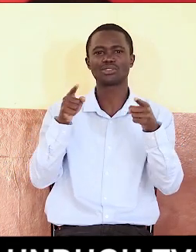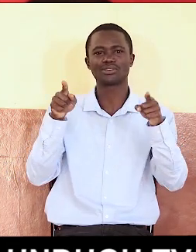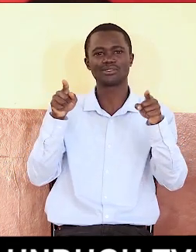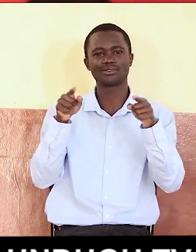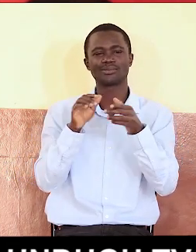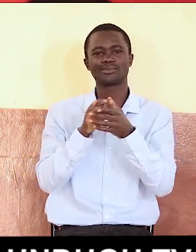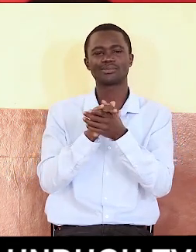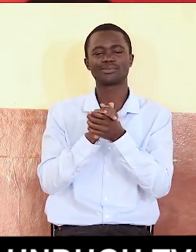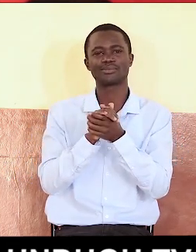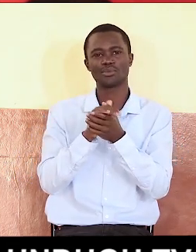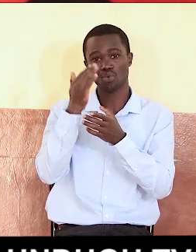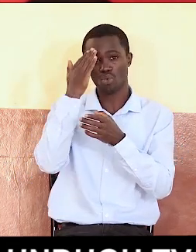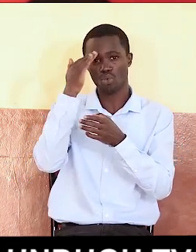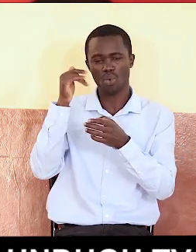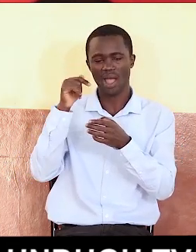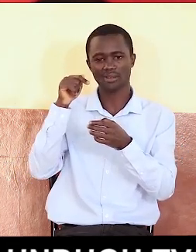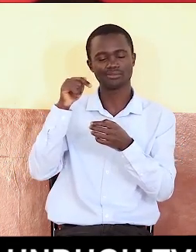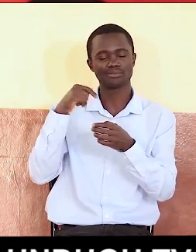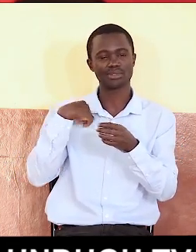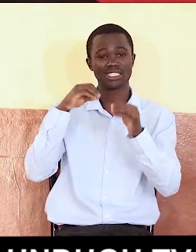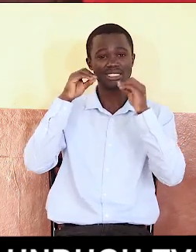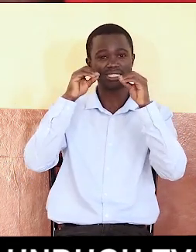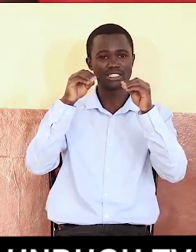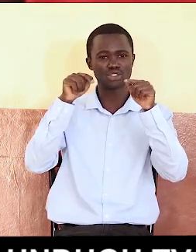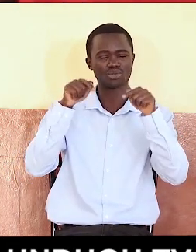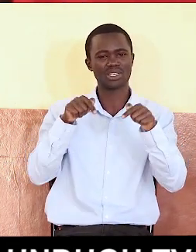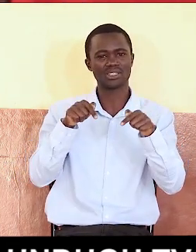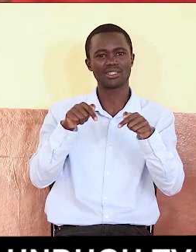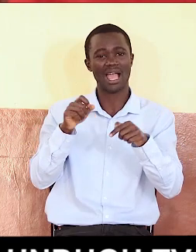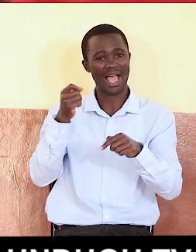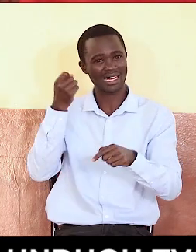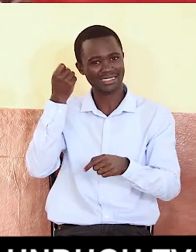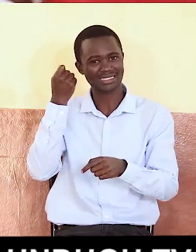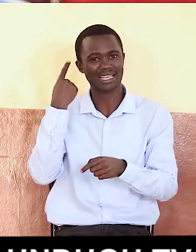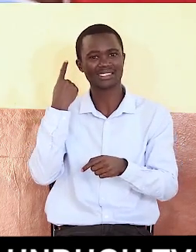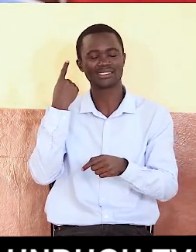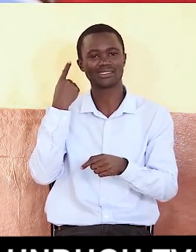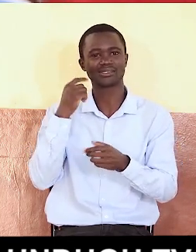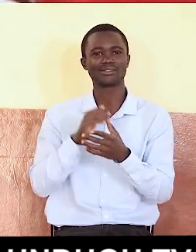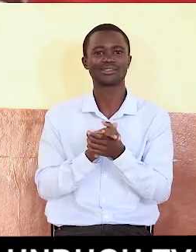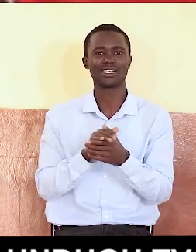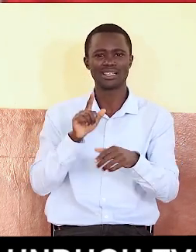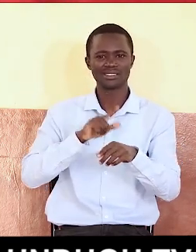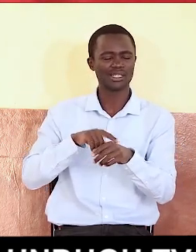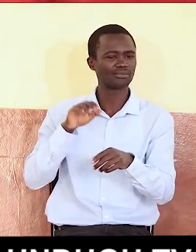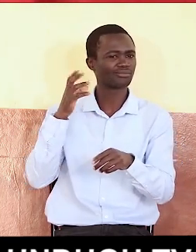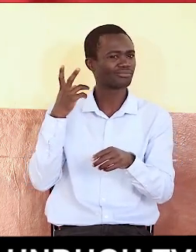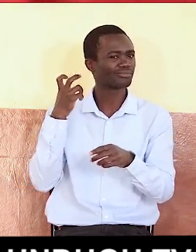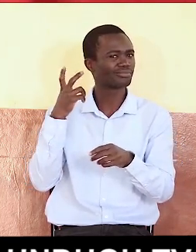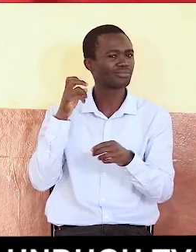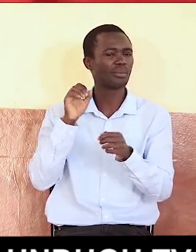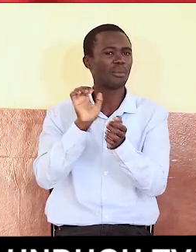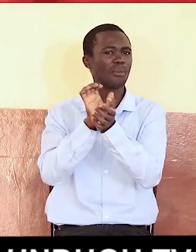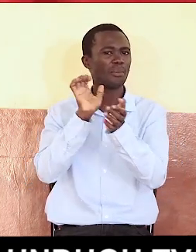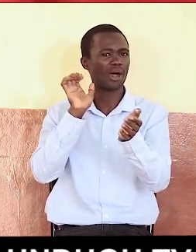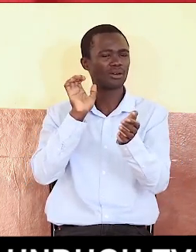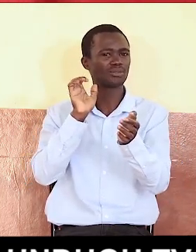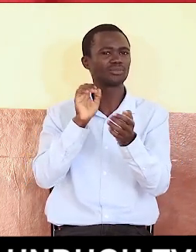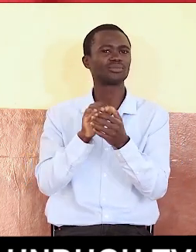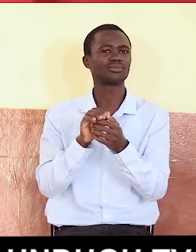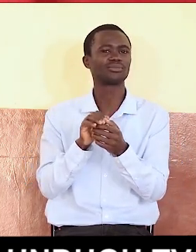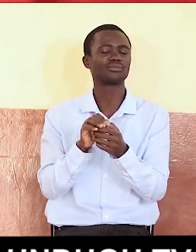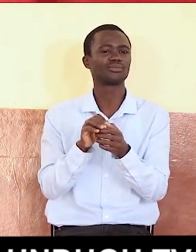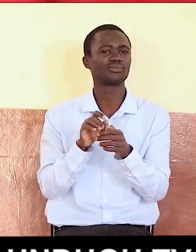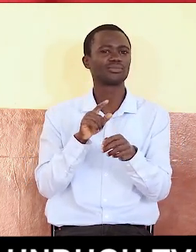sababu haya tumefundisha siku ya leo, ufahamu. Na ukimsikiliza Paulo huko mbele ya